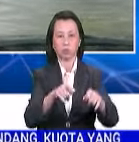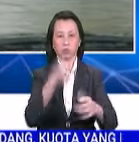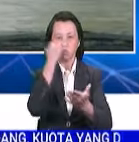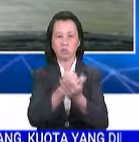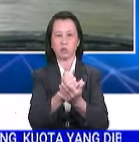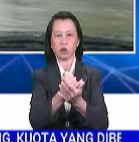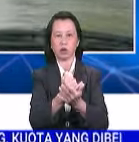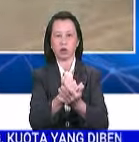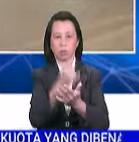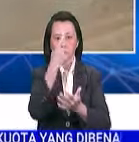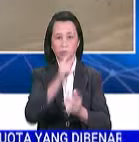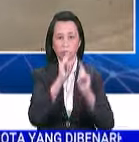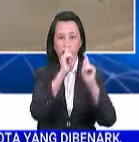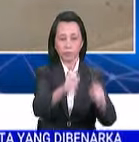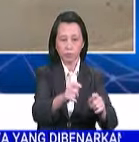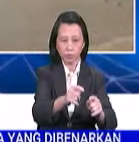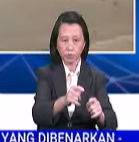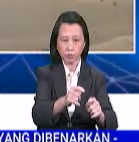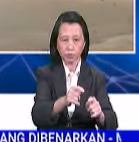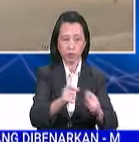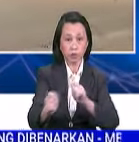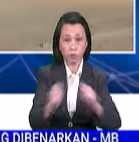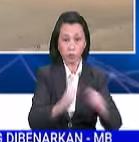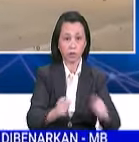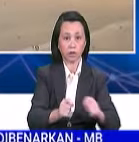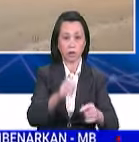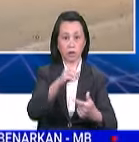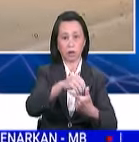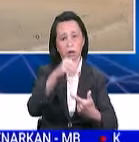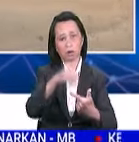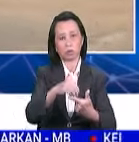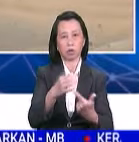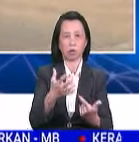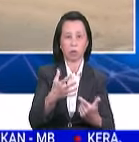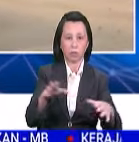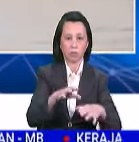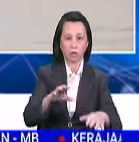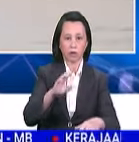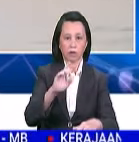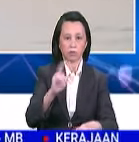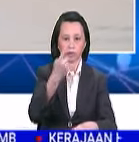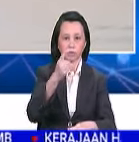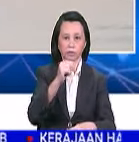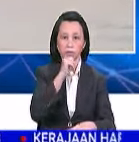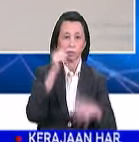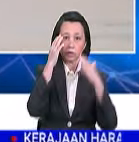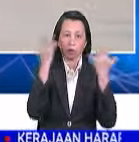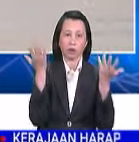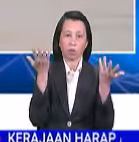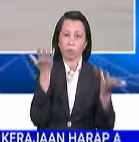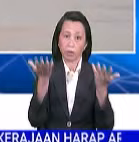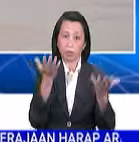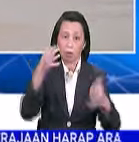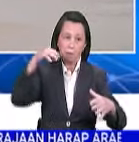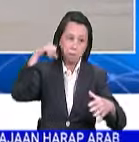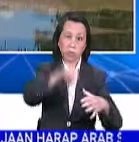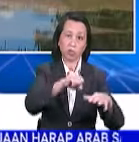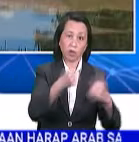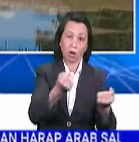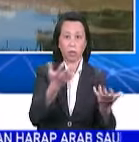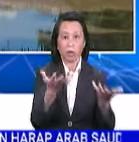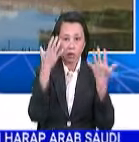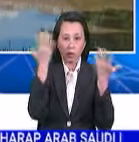penjenayah lah untuk membuat tindakan atau membuat sesuatu yang tidak kita sangkakan. Baik,